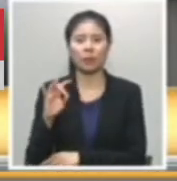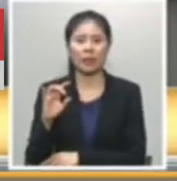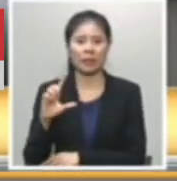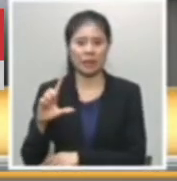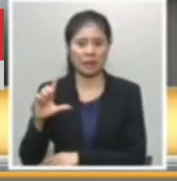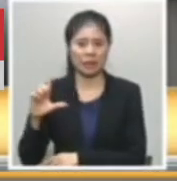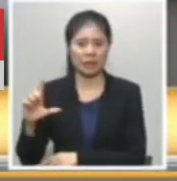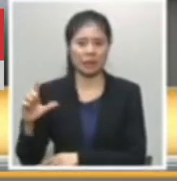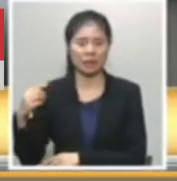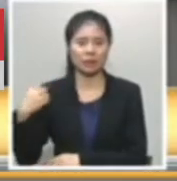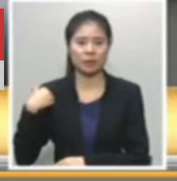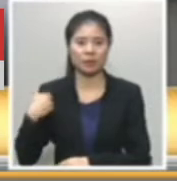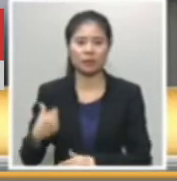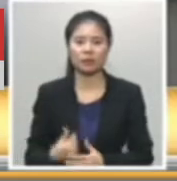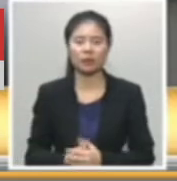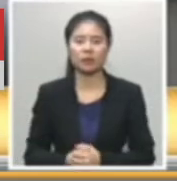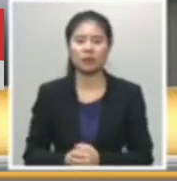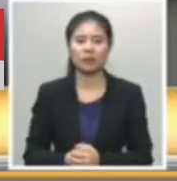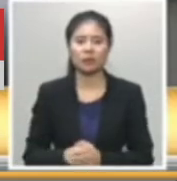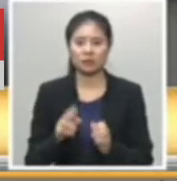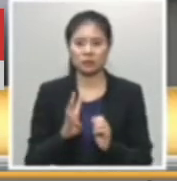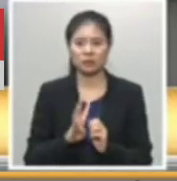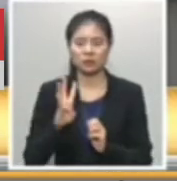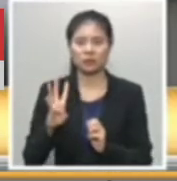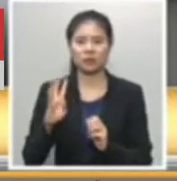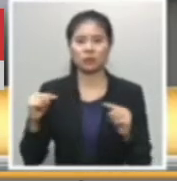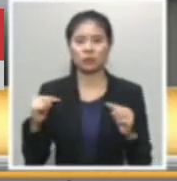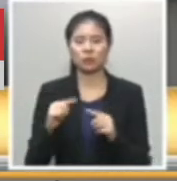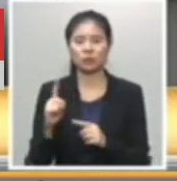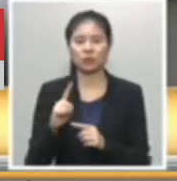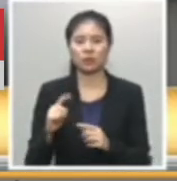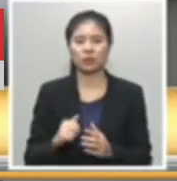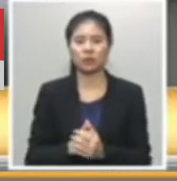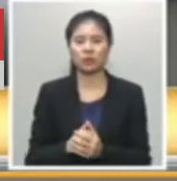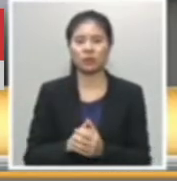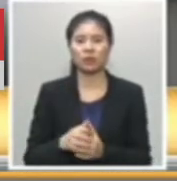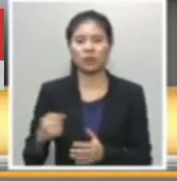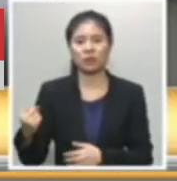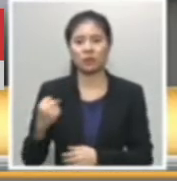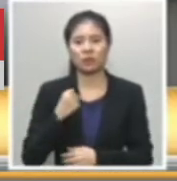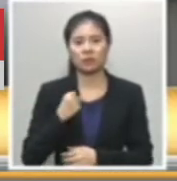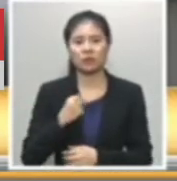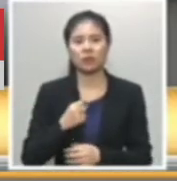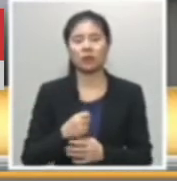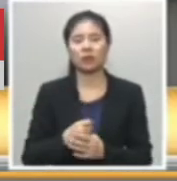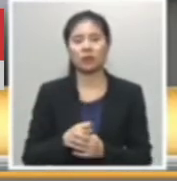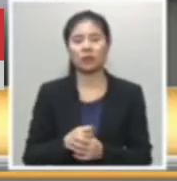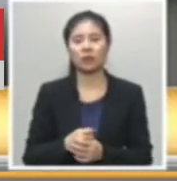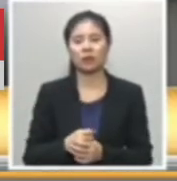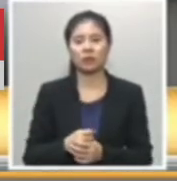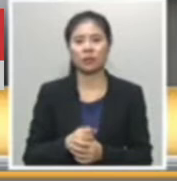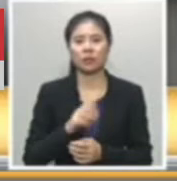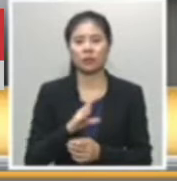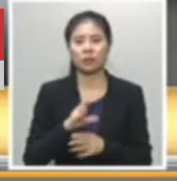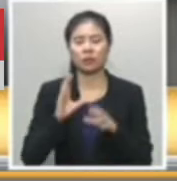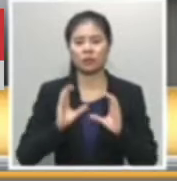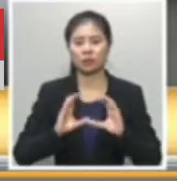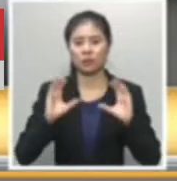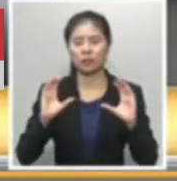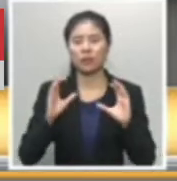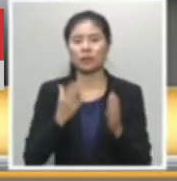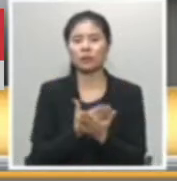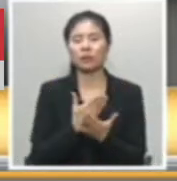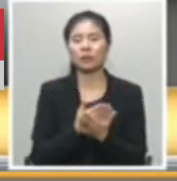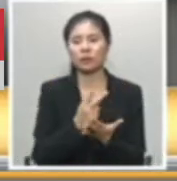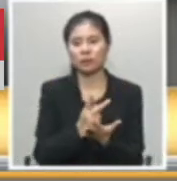ครับแล้วมาดูตัวเลขตัวที่4นับจากการยึดอำนาจเป็นต้นมาเนี่ยนะครับรัฐบาลได้กู้เงินเพื่อชดเชย